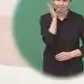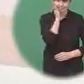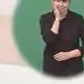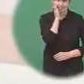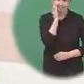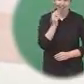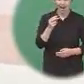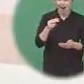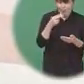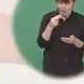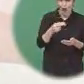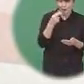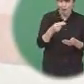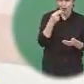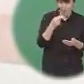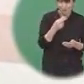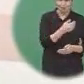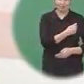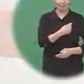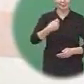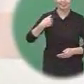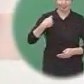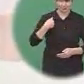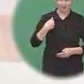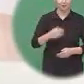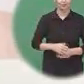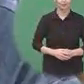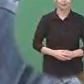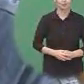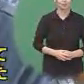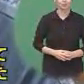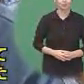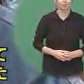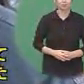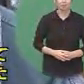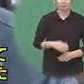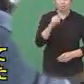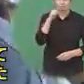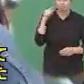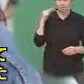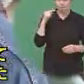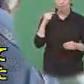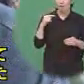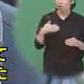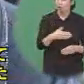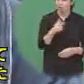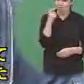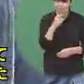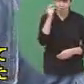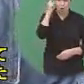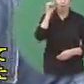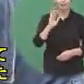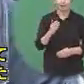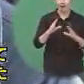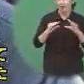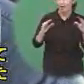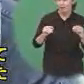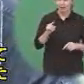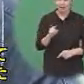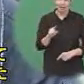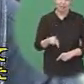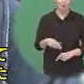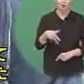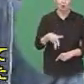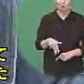ます何個でも食べれるような感じです硬いってイメージがあったんです柔かでタルタル